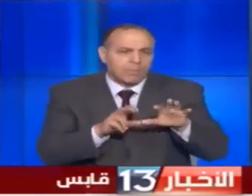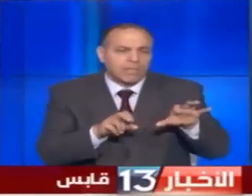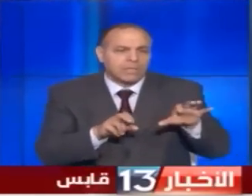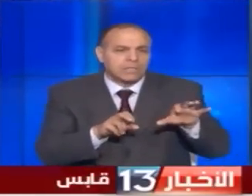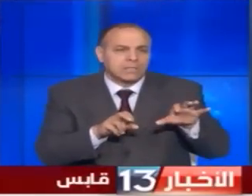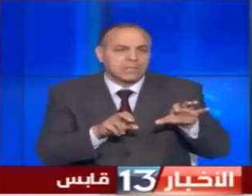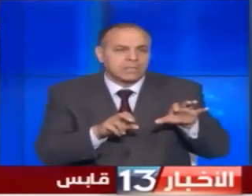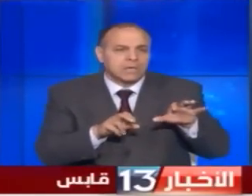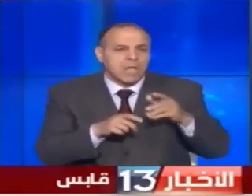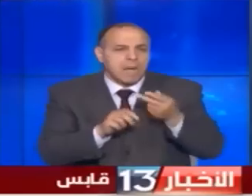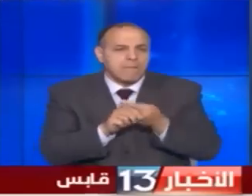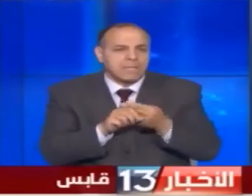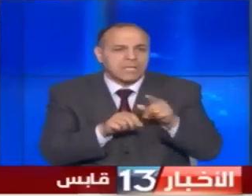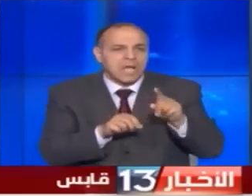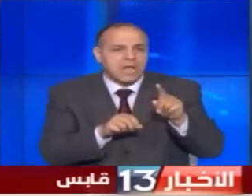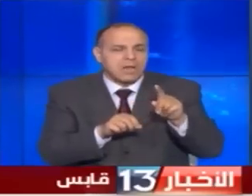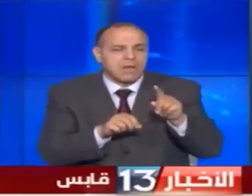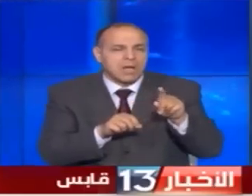اربعه